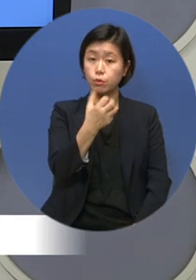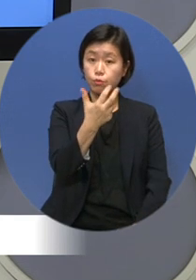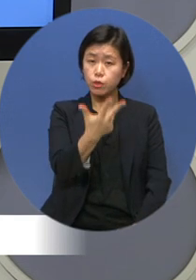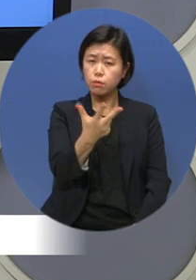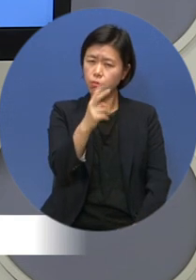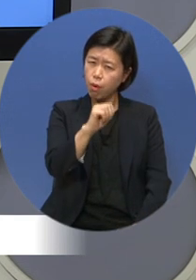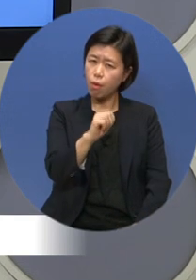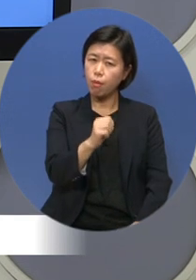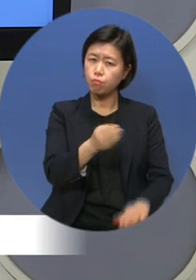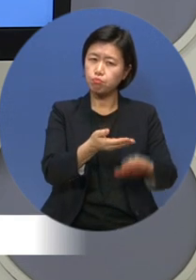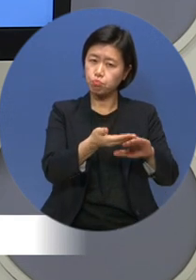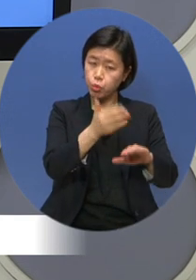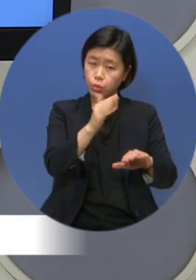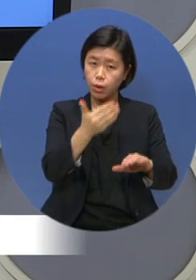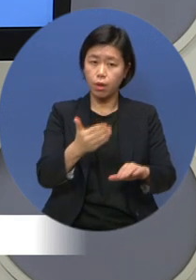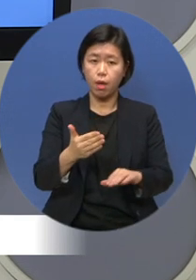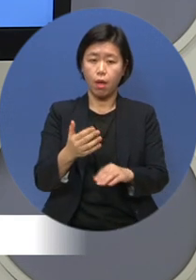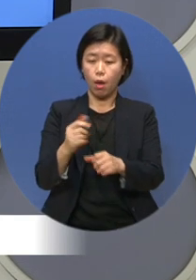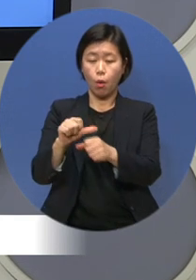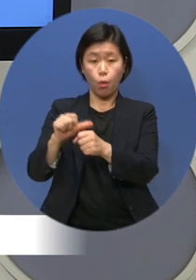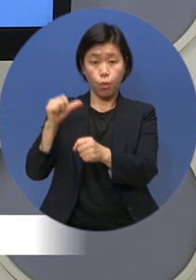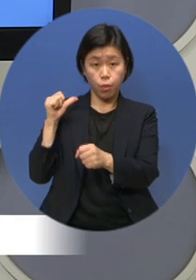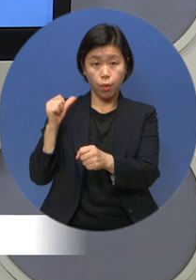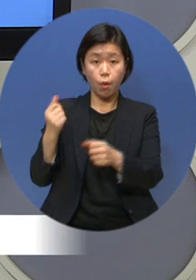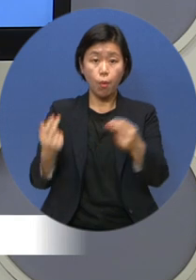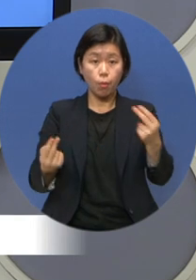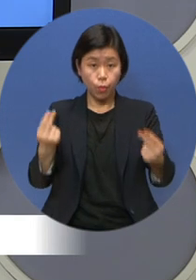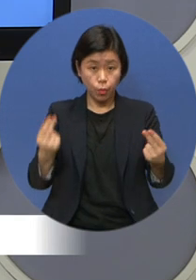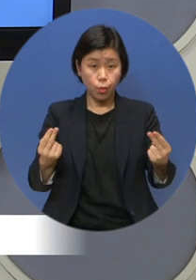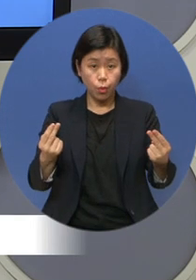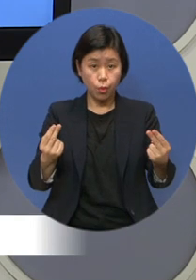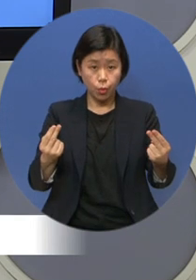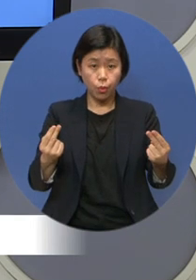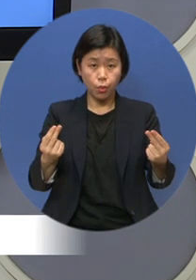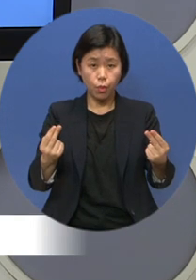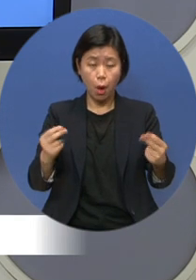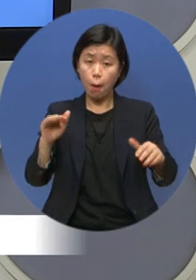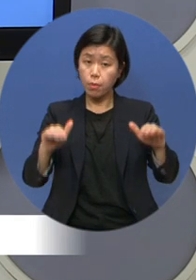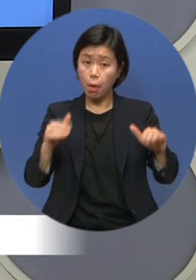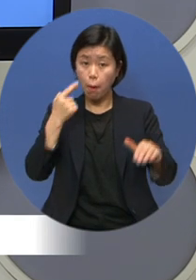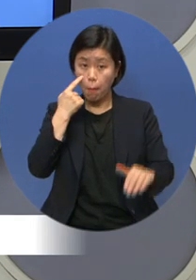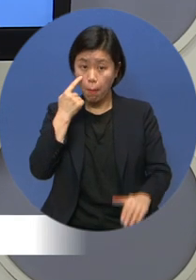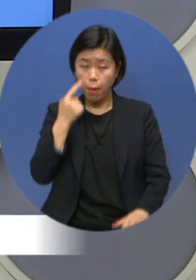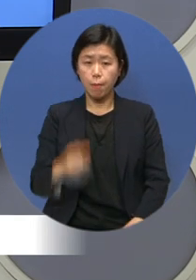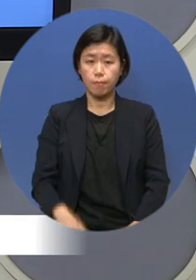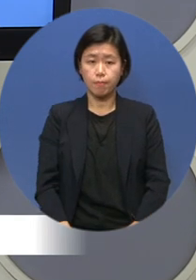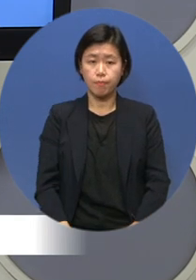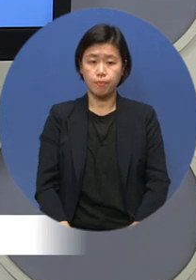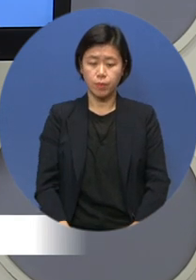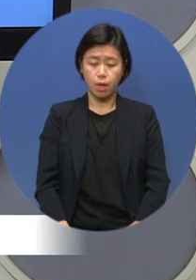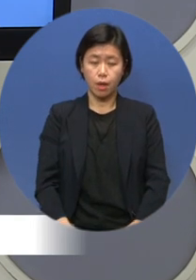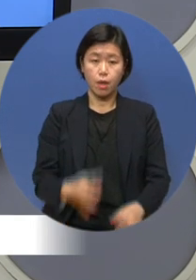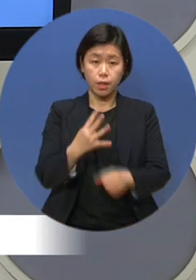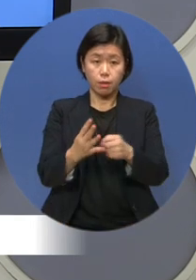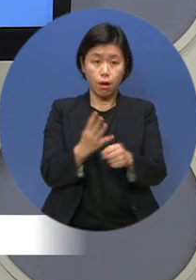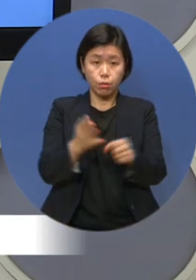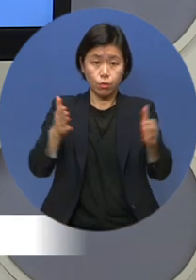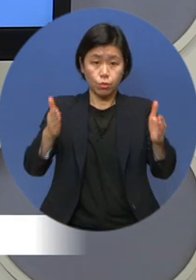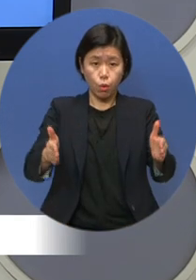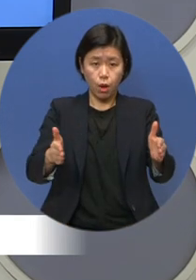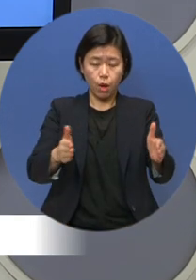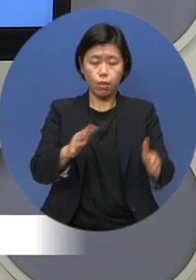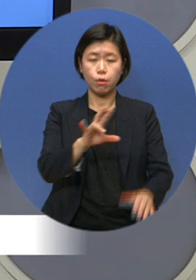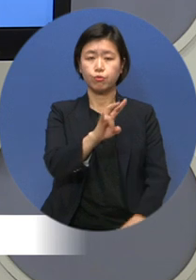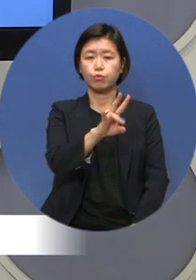2만원으로 2015년 전자바우처 부정수급 적발 금액과 비교할 때 4년 사이 20 4배나